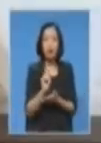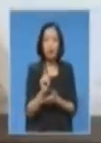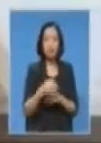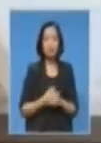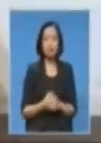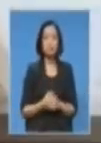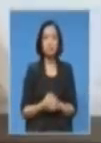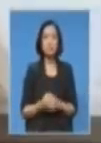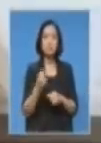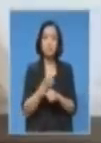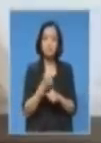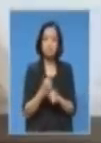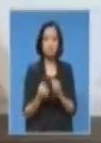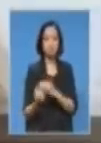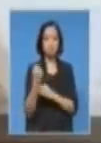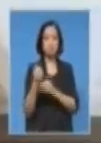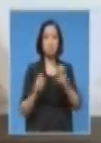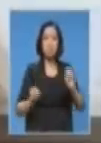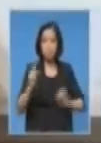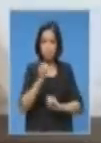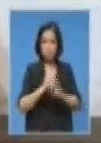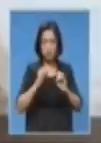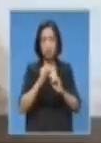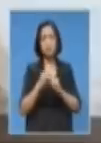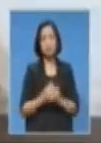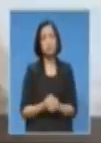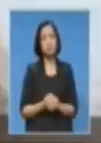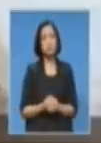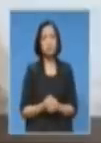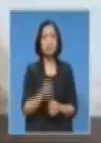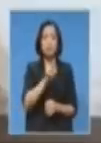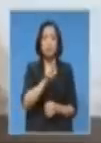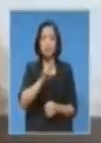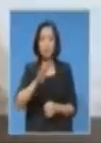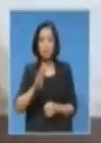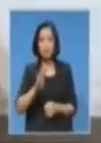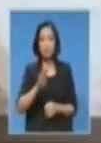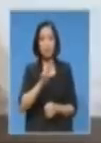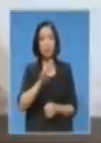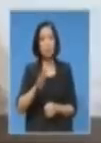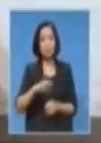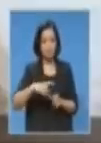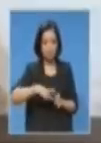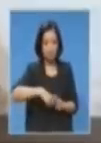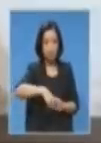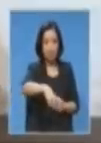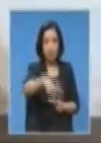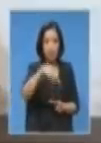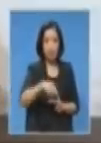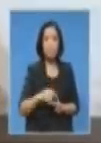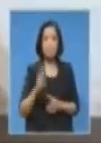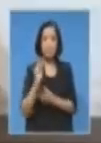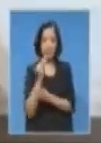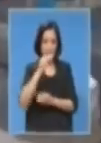การที่จะสร้างให้เกิดความแข็งแรงปลอดภัยไม่ว่าจะเป็นในเรื่องของระบบการวางรางระบบไม้หมอน